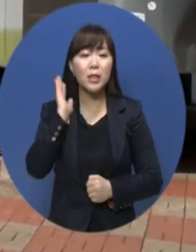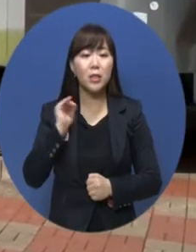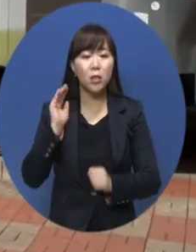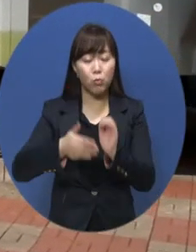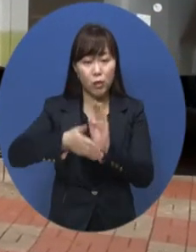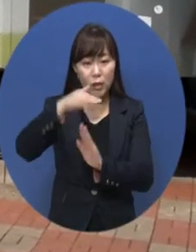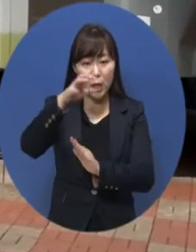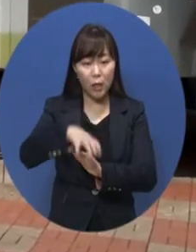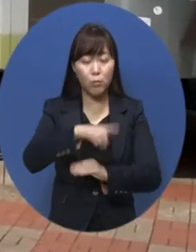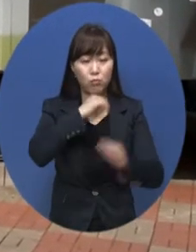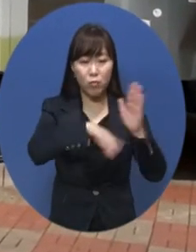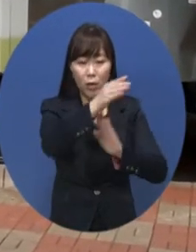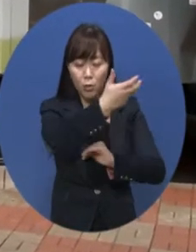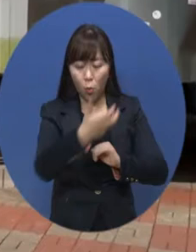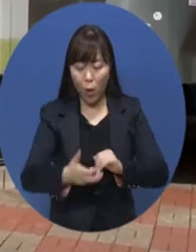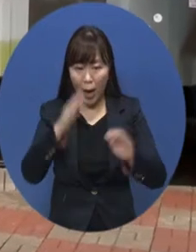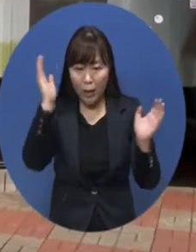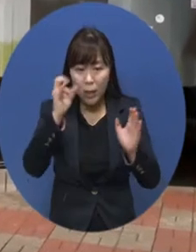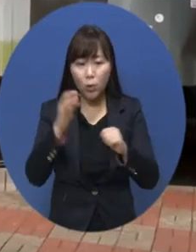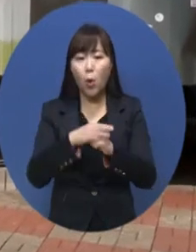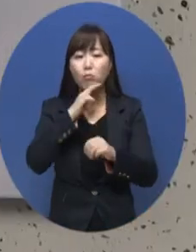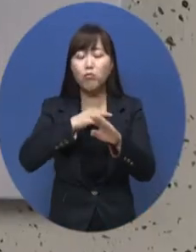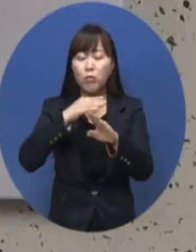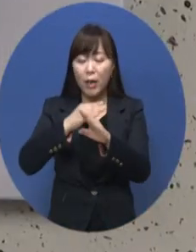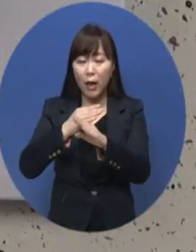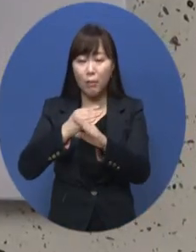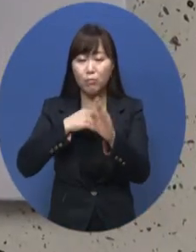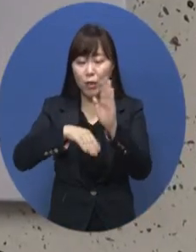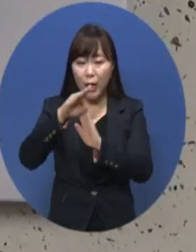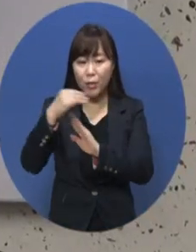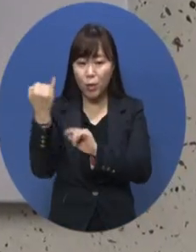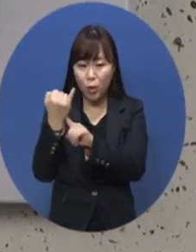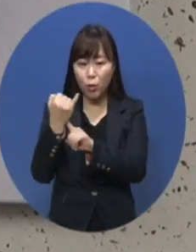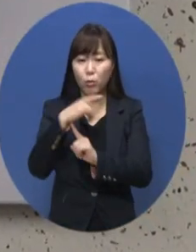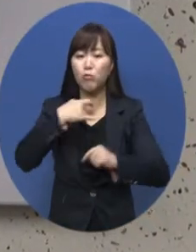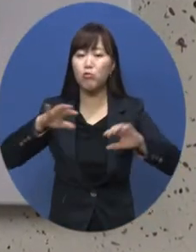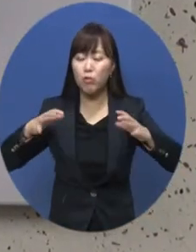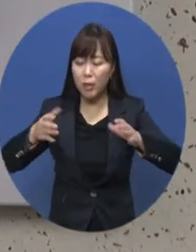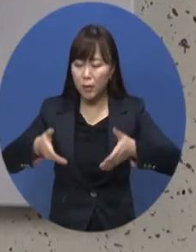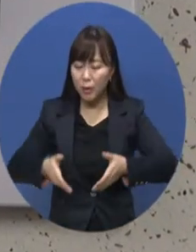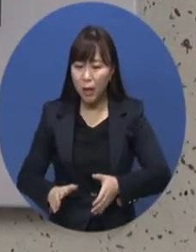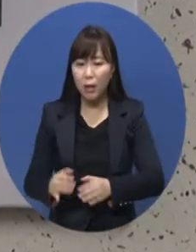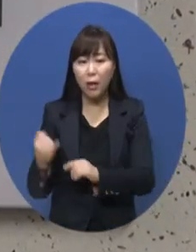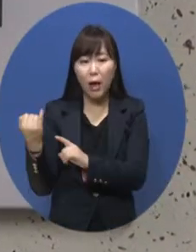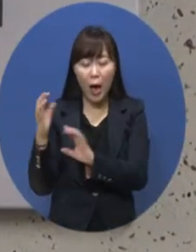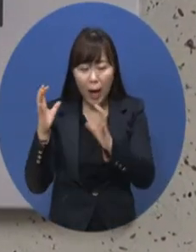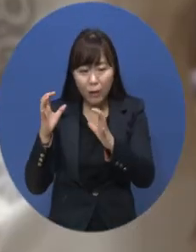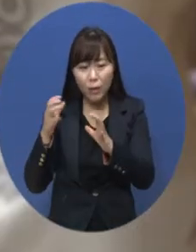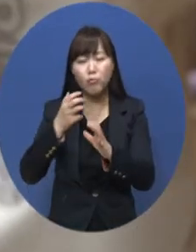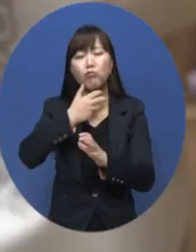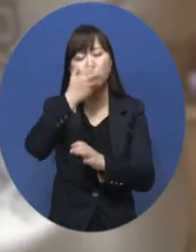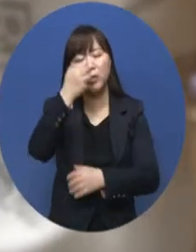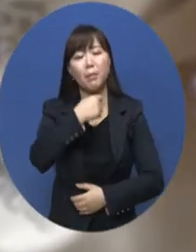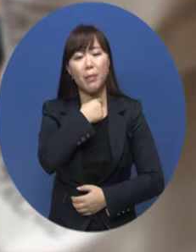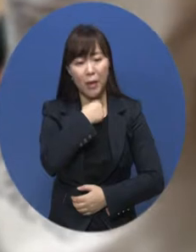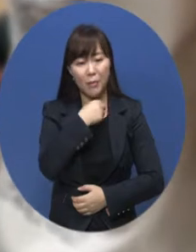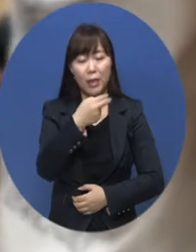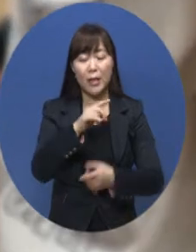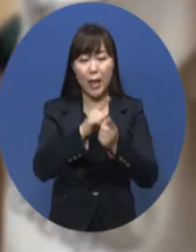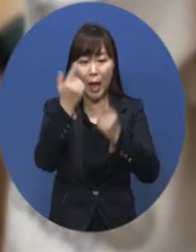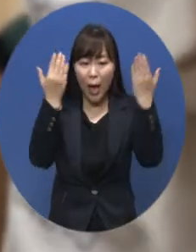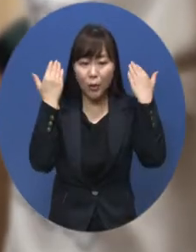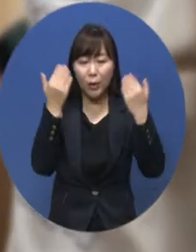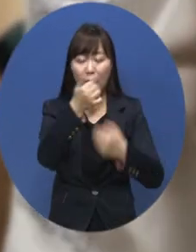의정부시에는 탈북 청소년과 북한 여성 중국 출생 자녀들이 꿈을 키우며 공부하고 있는 대안학교